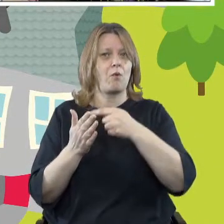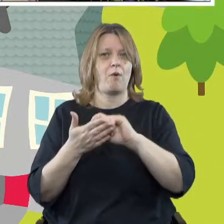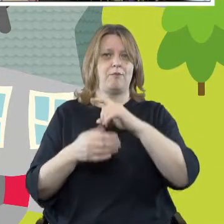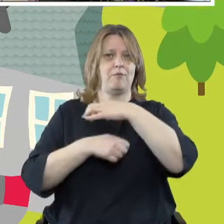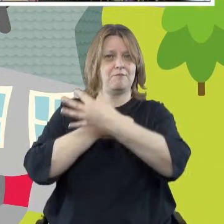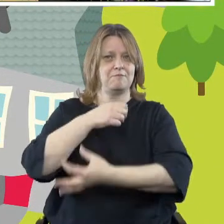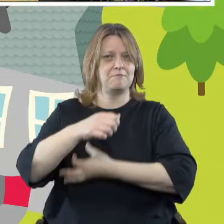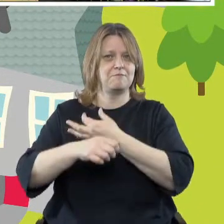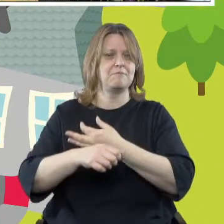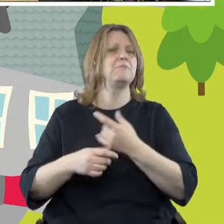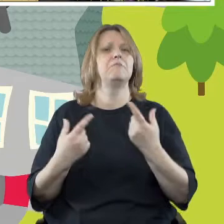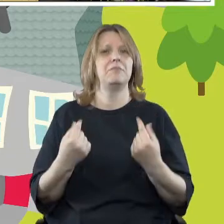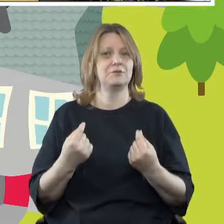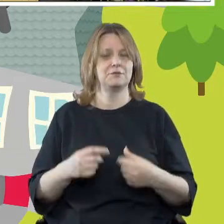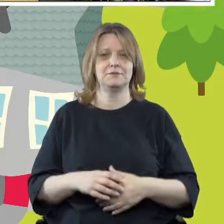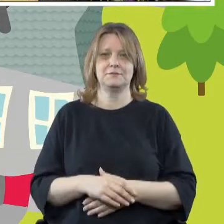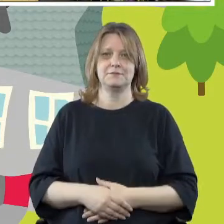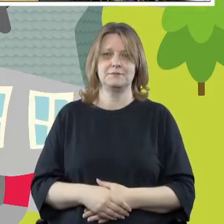Żeby, kto wie?